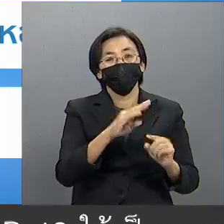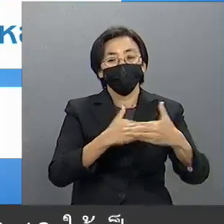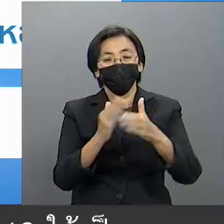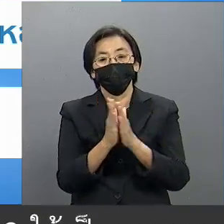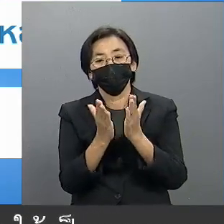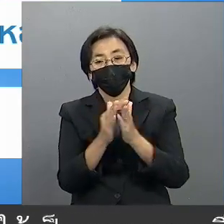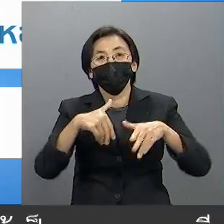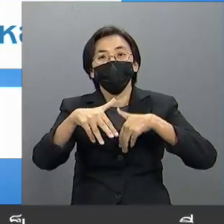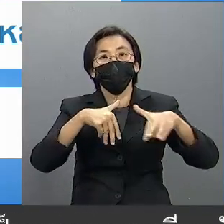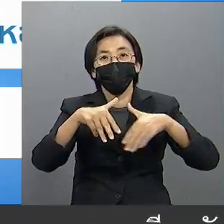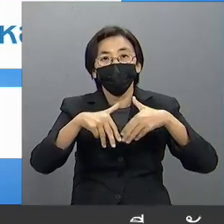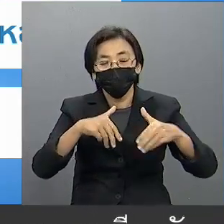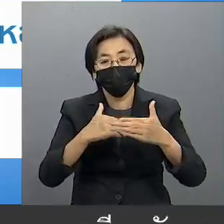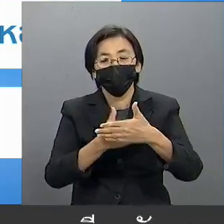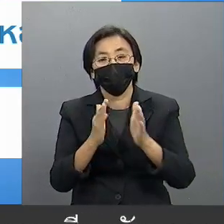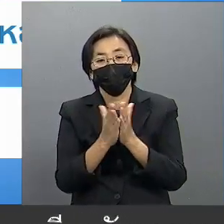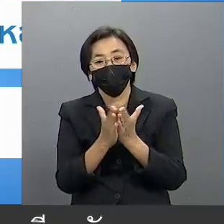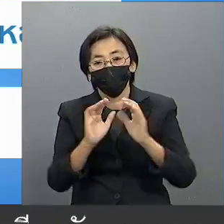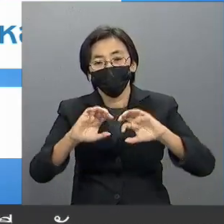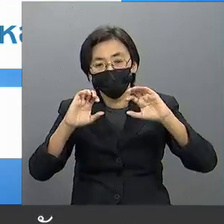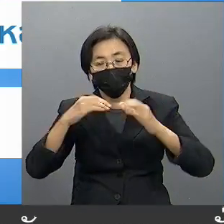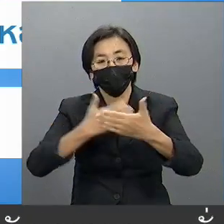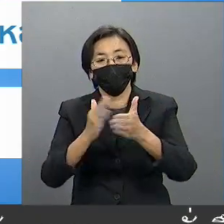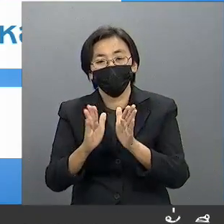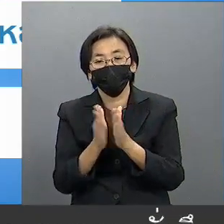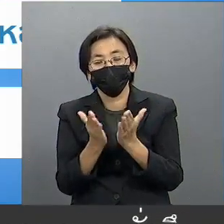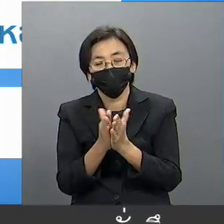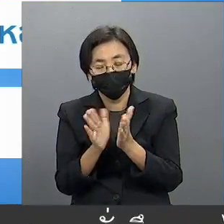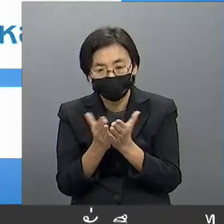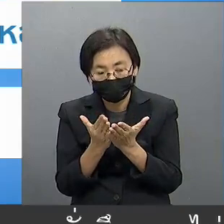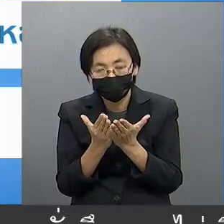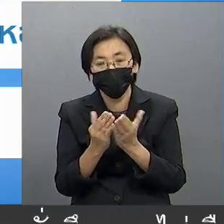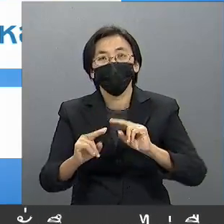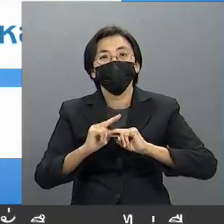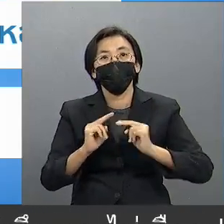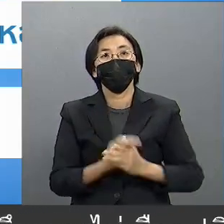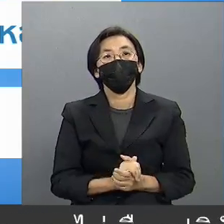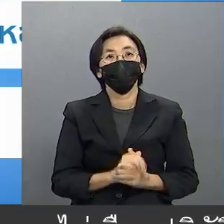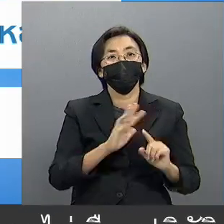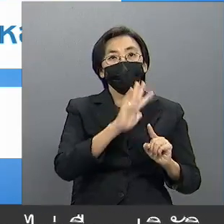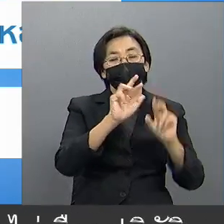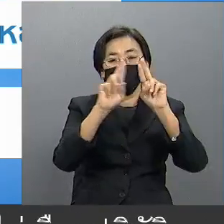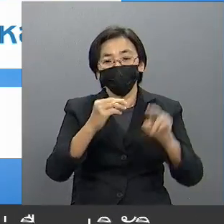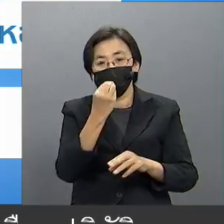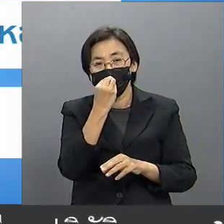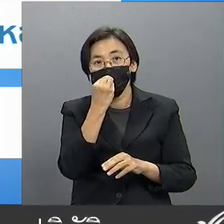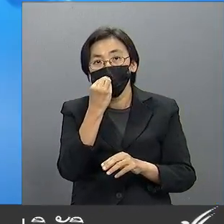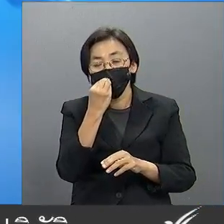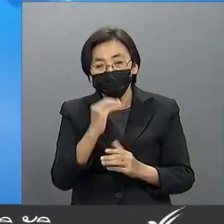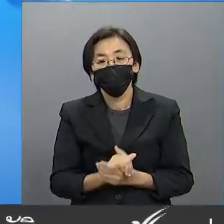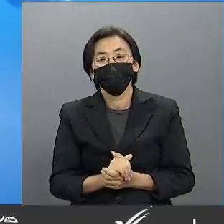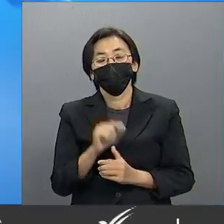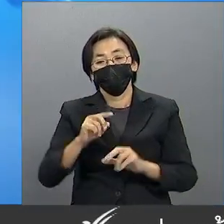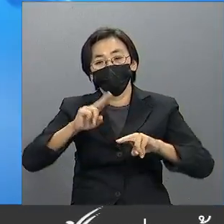สมุดชุมชนห้องสมุดเอกชนและบ้านหนังสือ 5ร้านจำหน่ายอาหารหรือเครื่องขอให้บริโภคในร้านได้